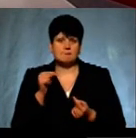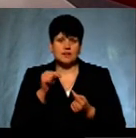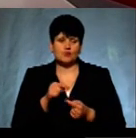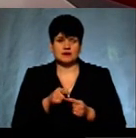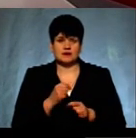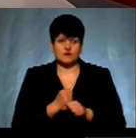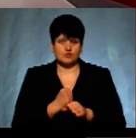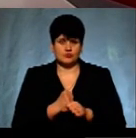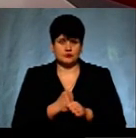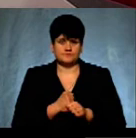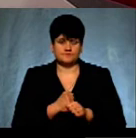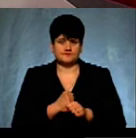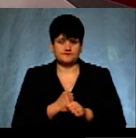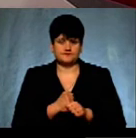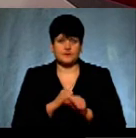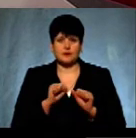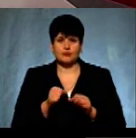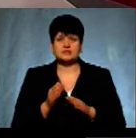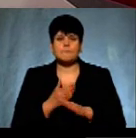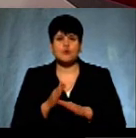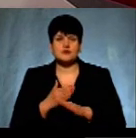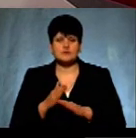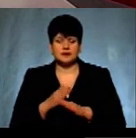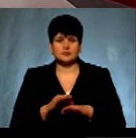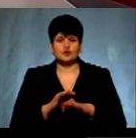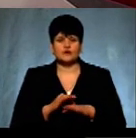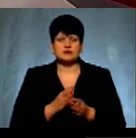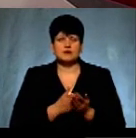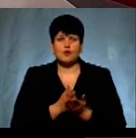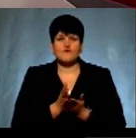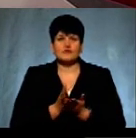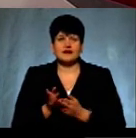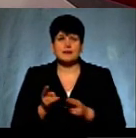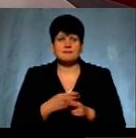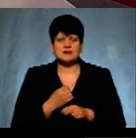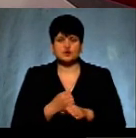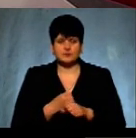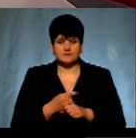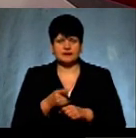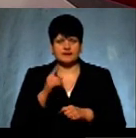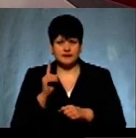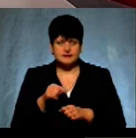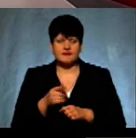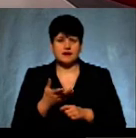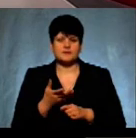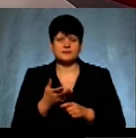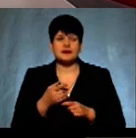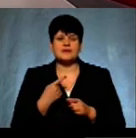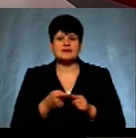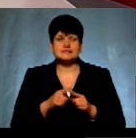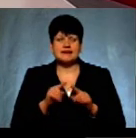Тобто можна поділити, проводиться таке профілювання безробітних. Так? Ну, ми його так називаємо, це таке відповідне анкетування, де люди,